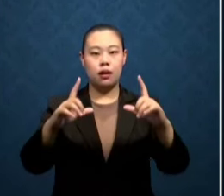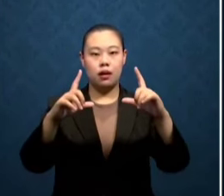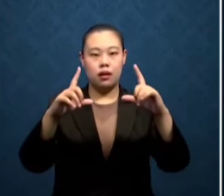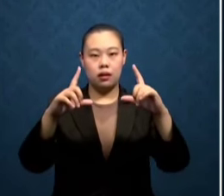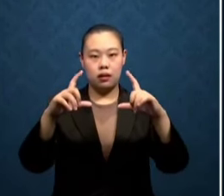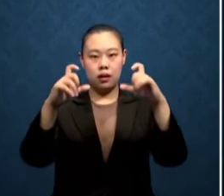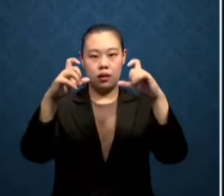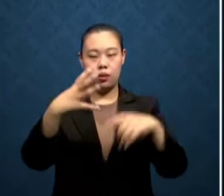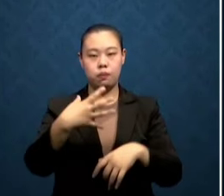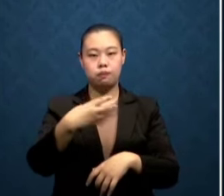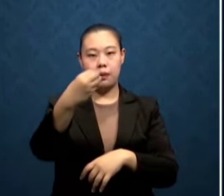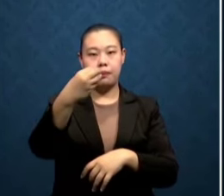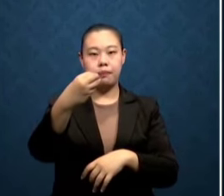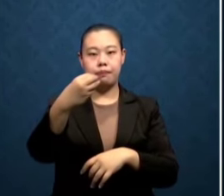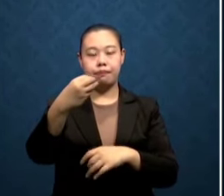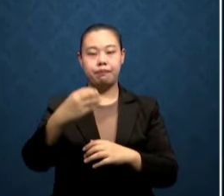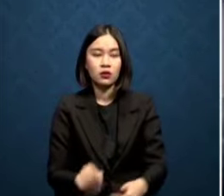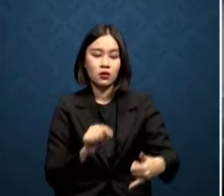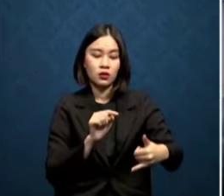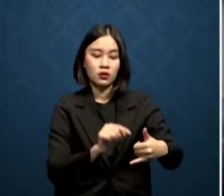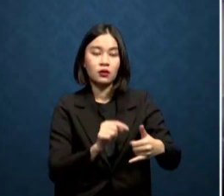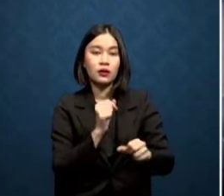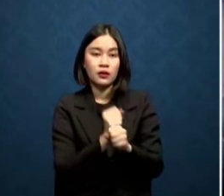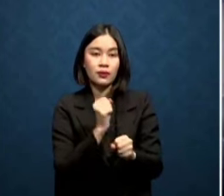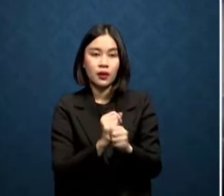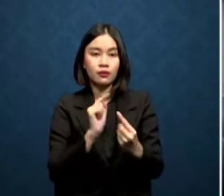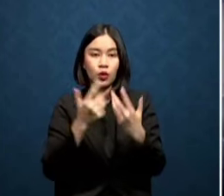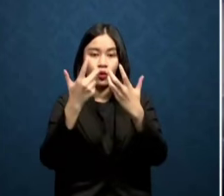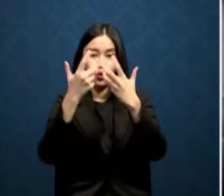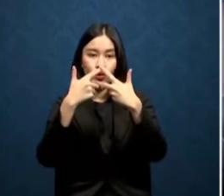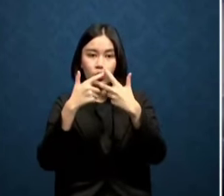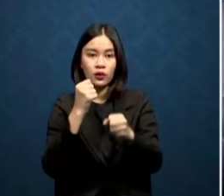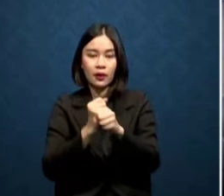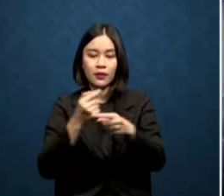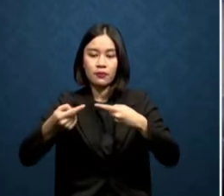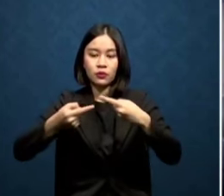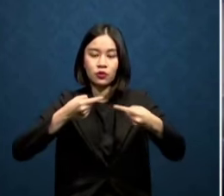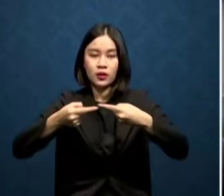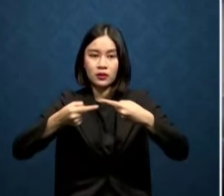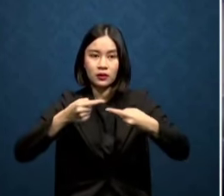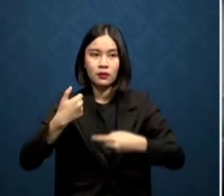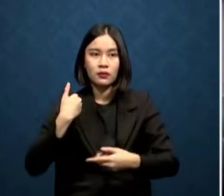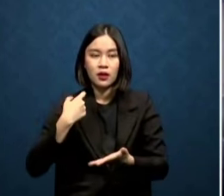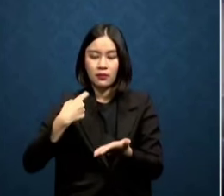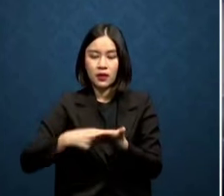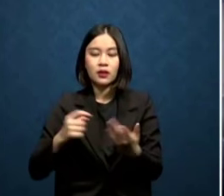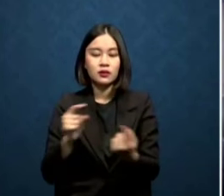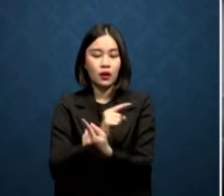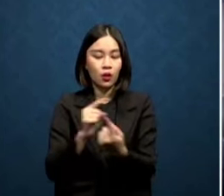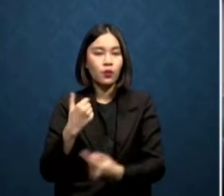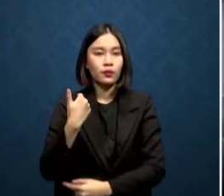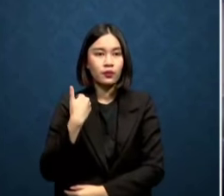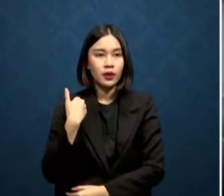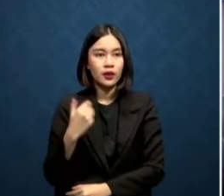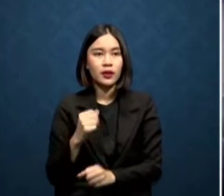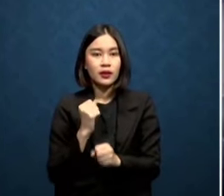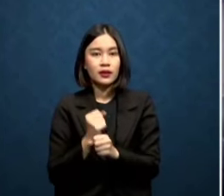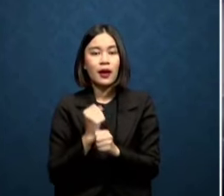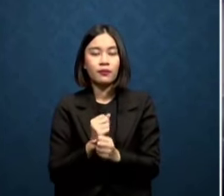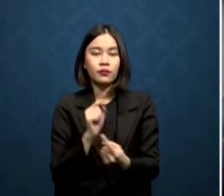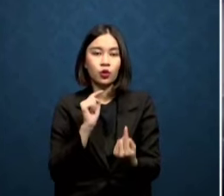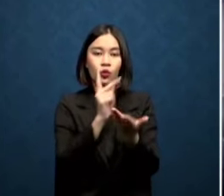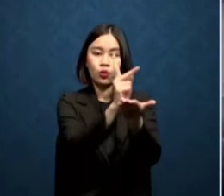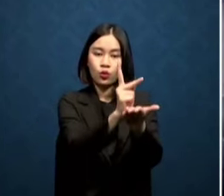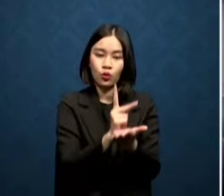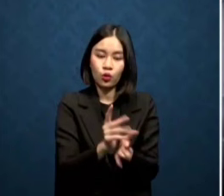พิจารณาแก้ไขปัญหาดังกล่าวโดยเร็วที่สุดนายนรเสพปรัชญากรเรื่องธนาคารหักเงินกู้จากผู้มีสิทธิ์รับเงิน